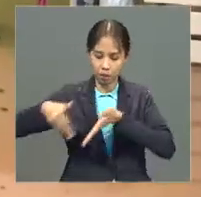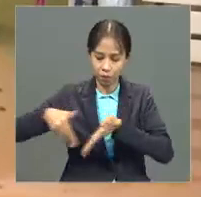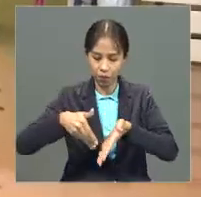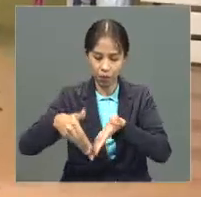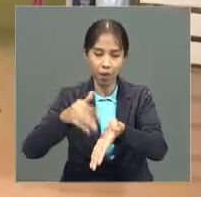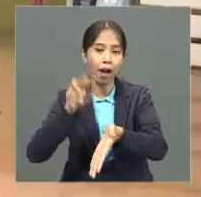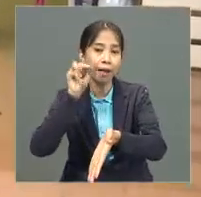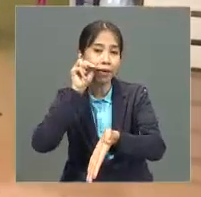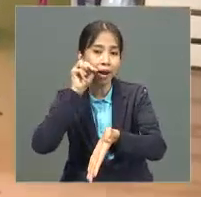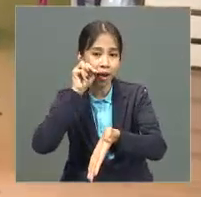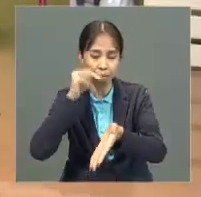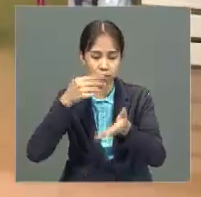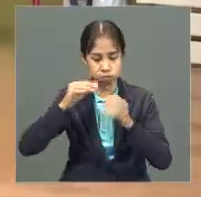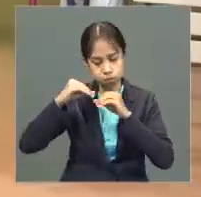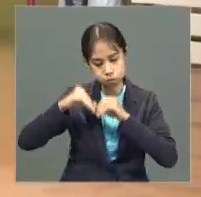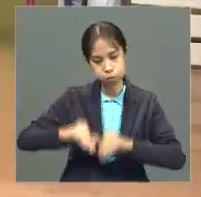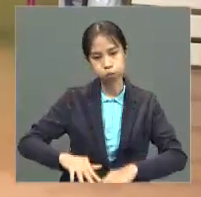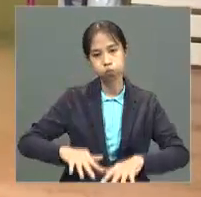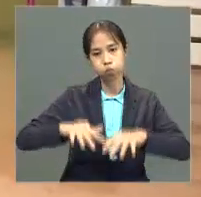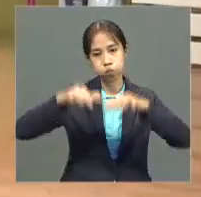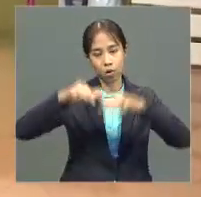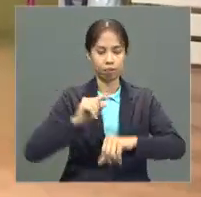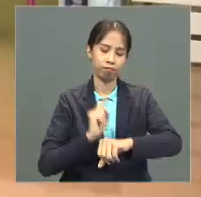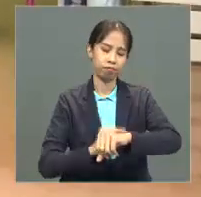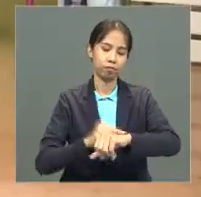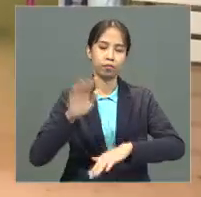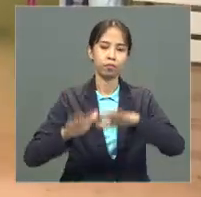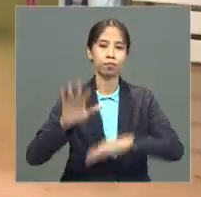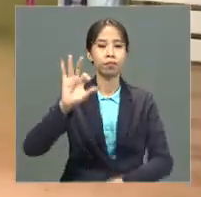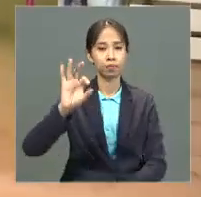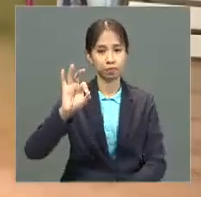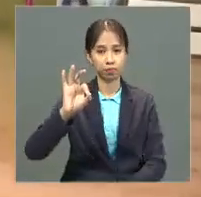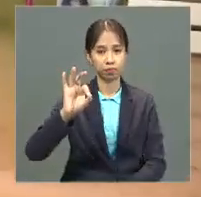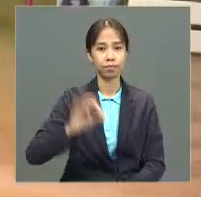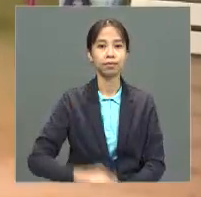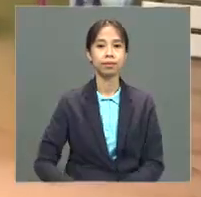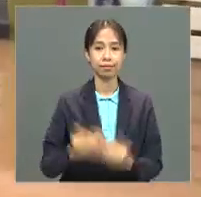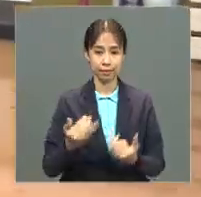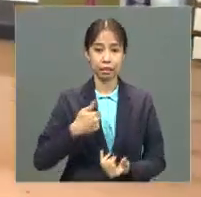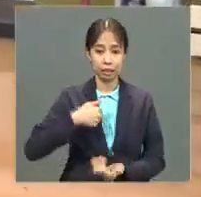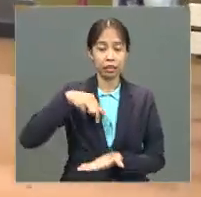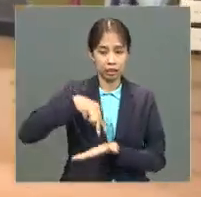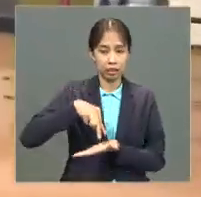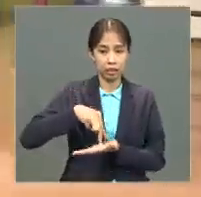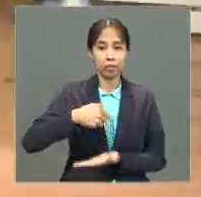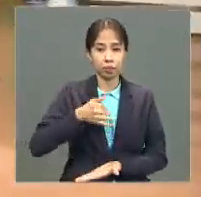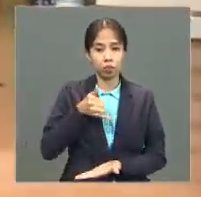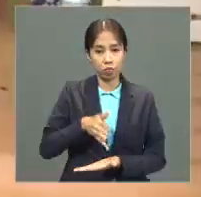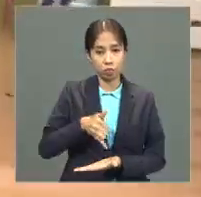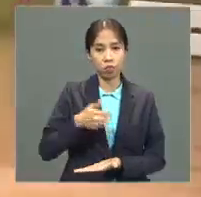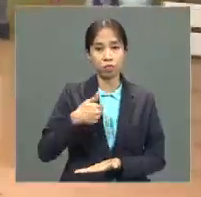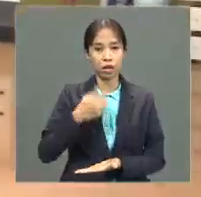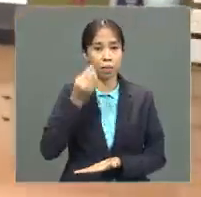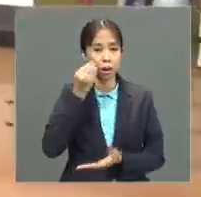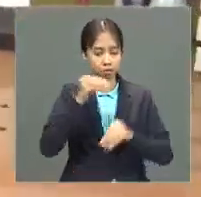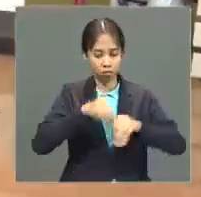พิ่งไหลเข้าท่วมในชุมชนแห่งนี้เมื่อประมาณสัก9โมงที่ผ่านมานะฮะจุดที่เรายืนรายงานอยู่ขณะนี้นะครับเป็นพื้นที่หมู่ที่